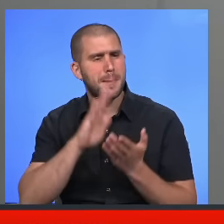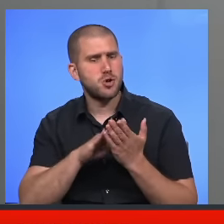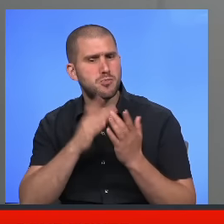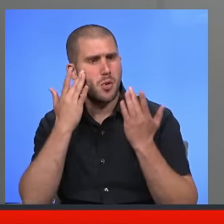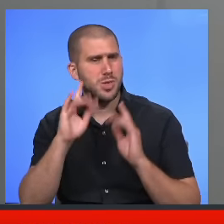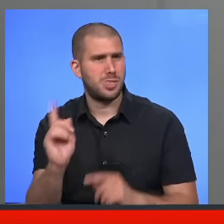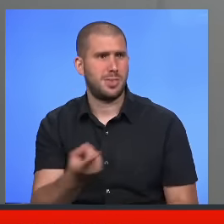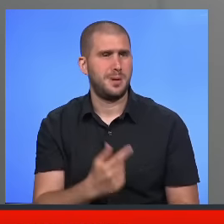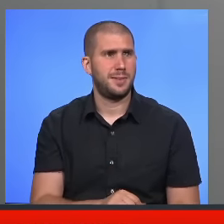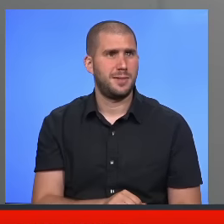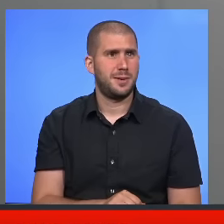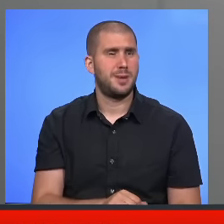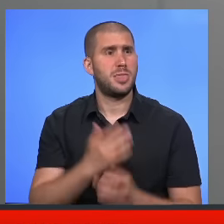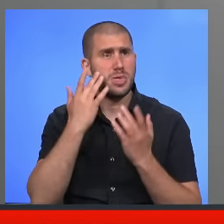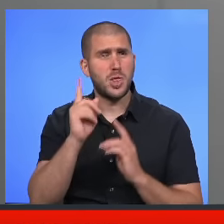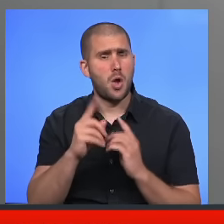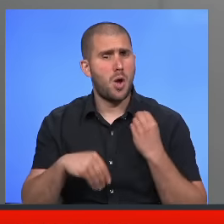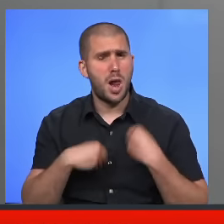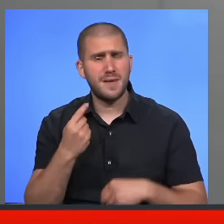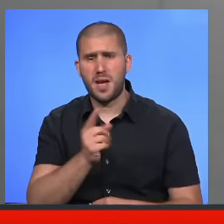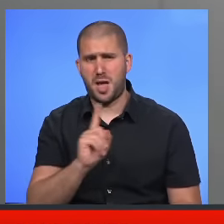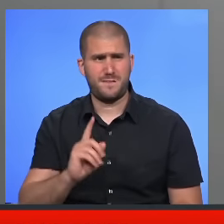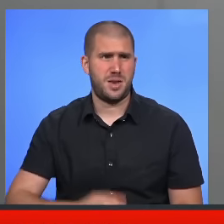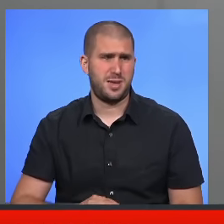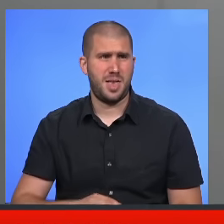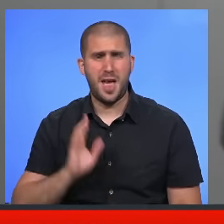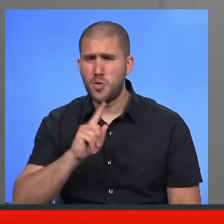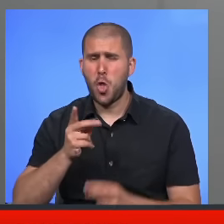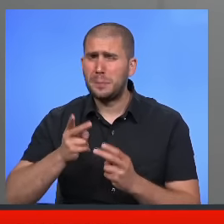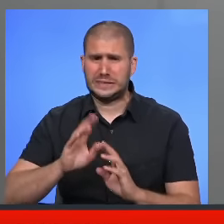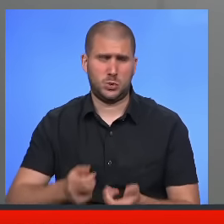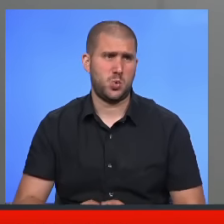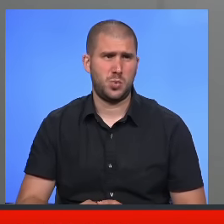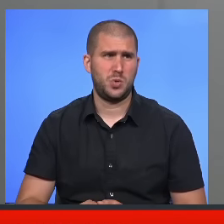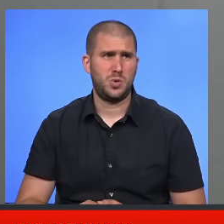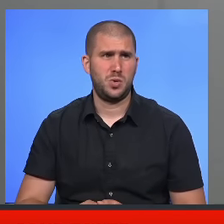בחשבון, דאגת לא להעליב אף אחד, אפילו לא בצחוק.